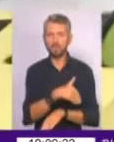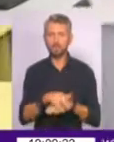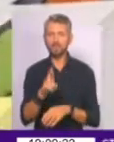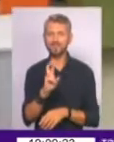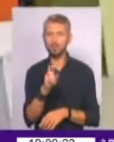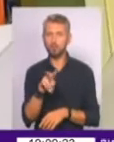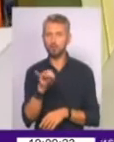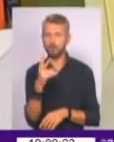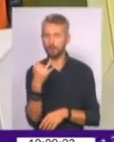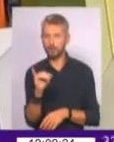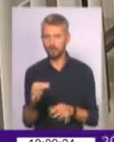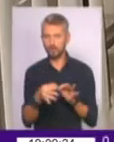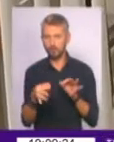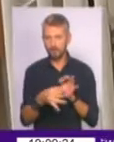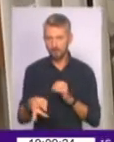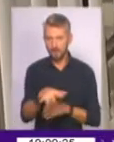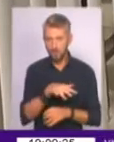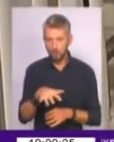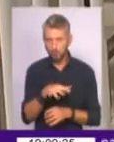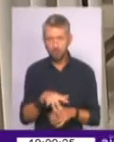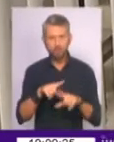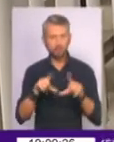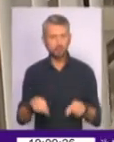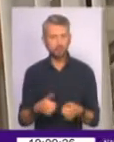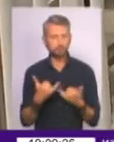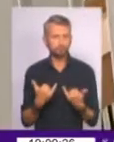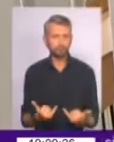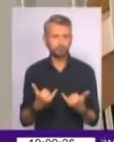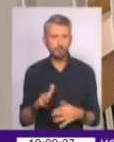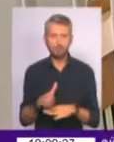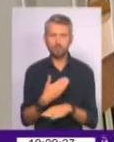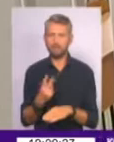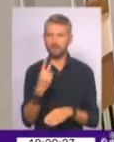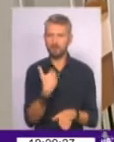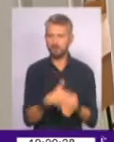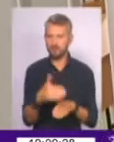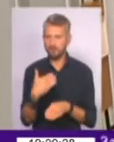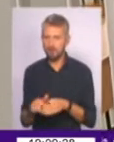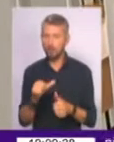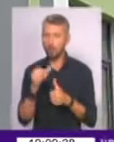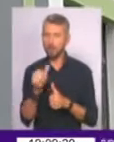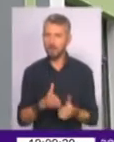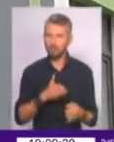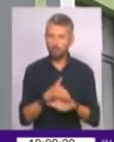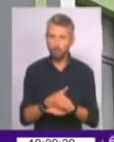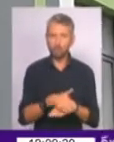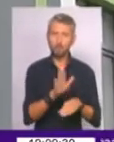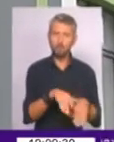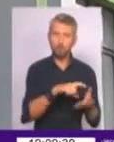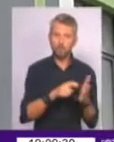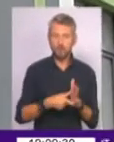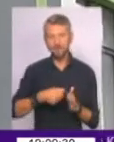на Солом'янці. Школа відповідає всім сучасним критеріям. Вона поділена на 2 частини з окремими входами для молодших класів і старших.